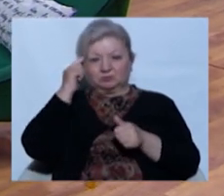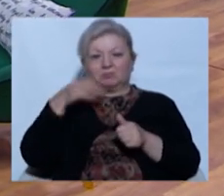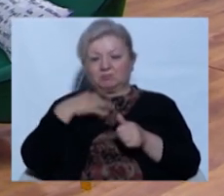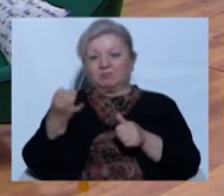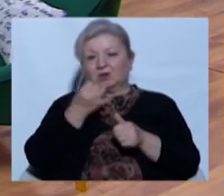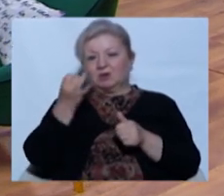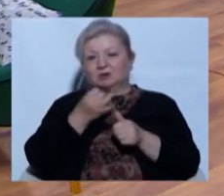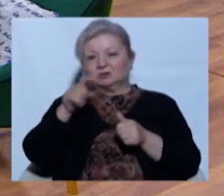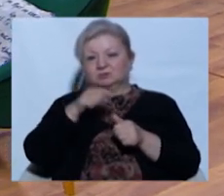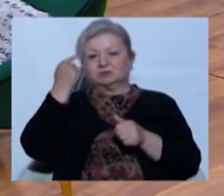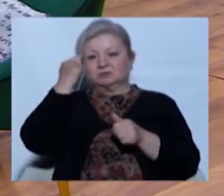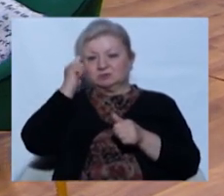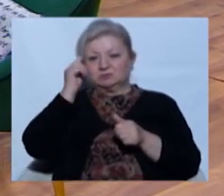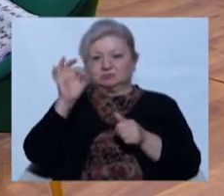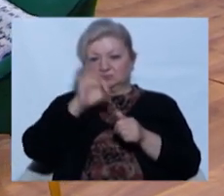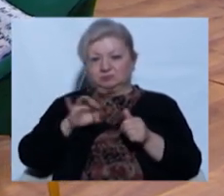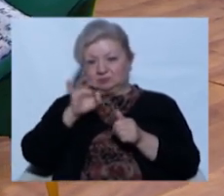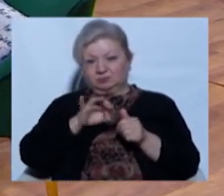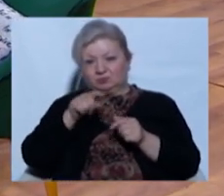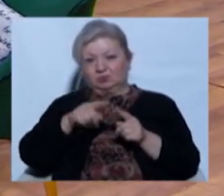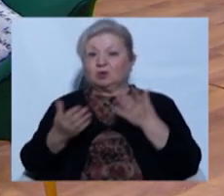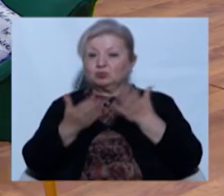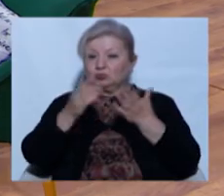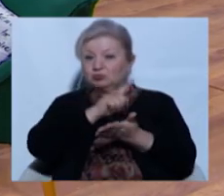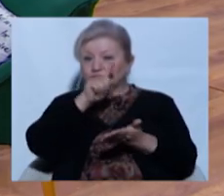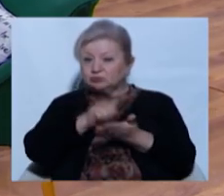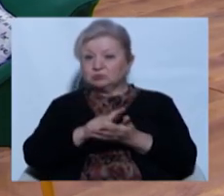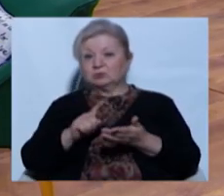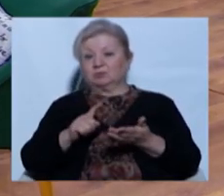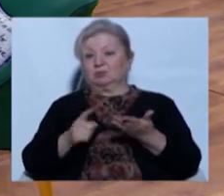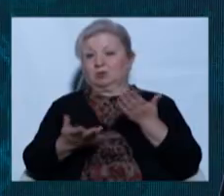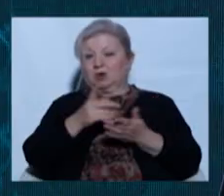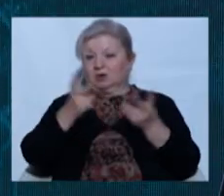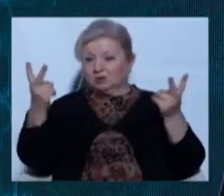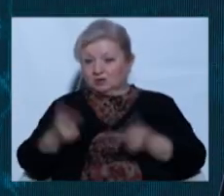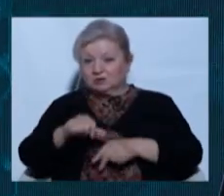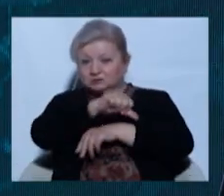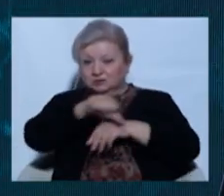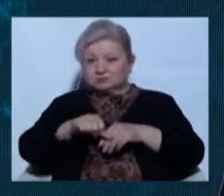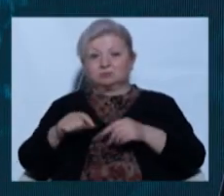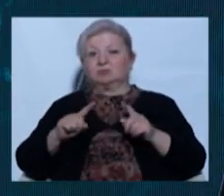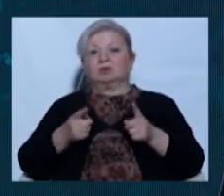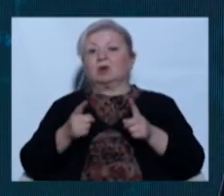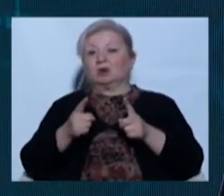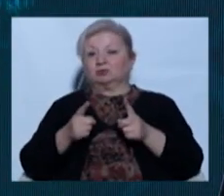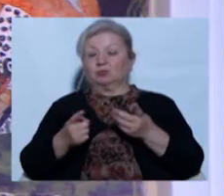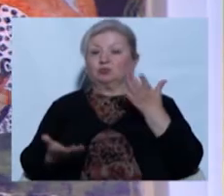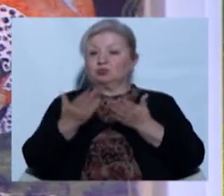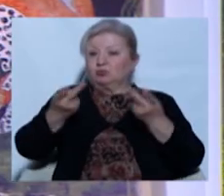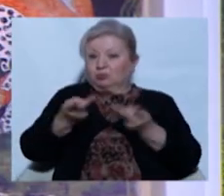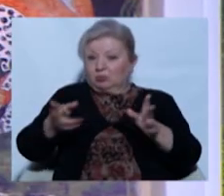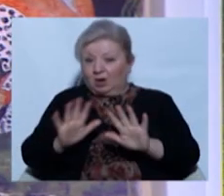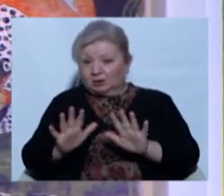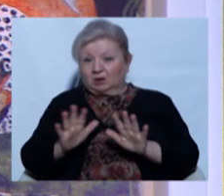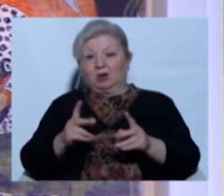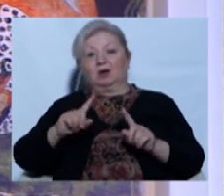რომ იფიქროთ ამაზე. და თუ გჭირდება, აუცილებლად რატომ გჭირდება? და თუ არ გჭირდება, რატომ არ გჭირდება, ხო? იმიტომ